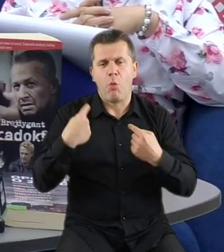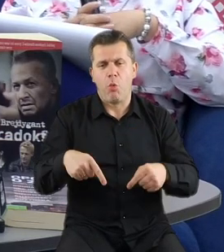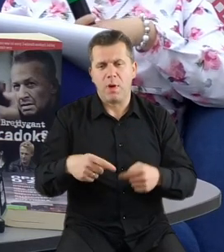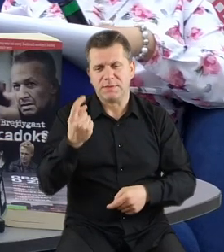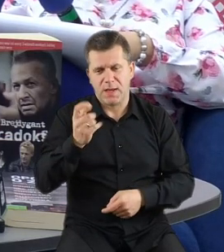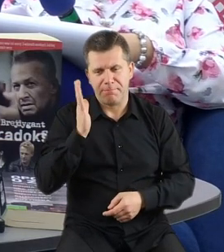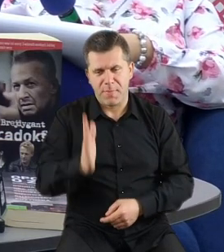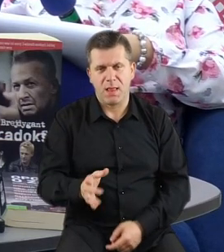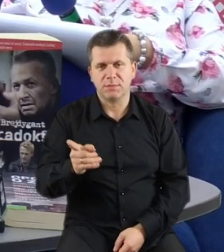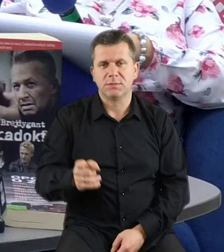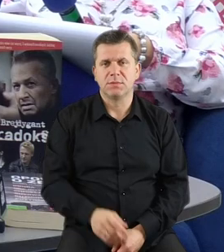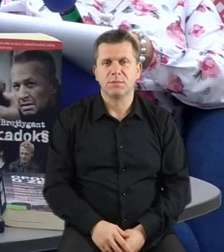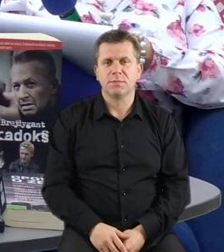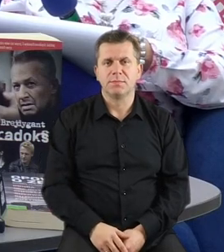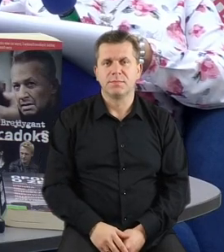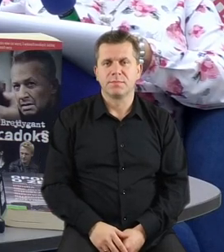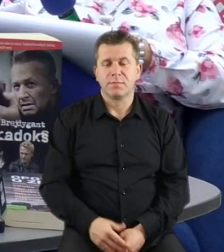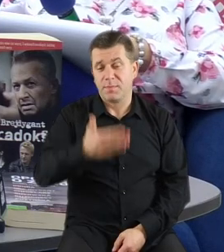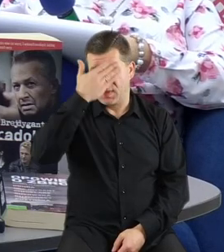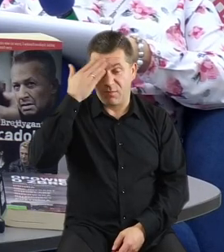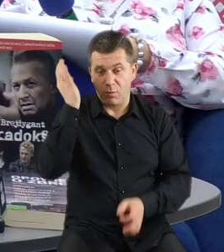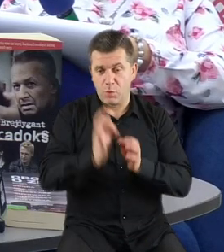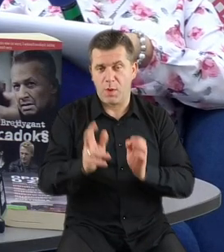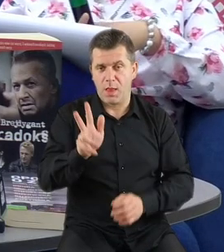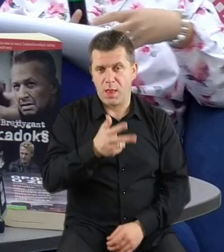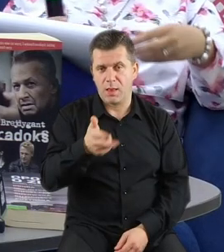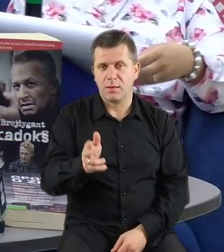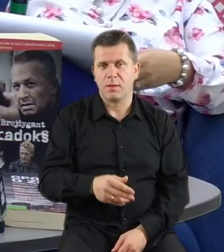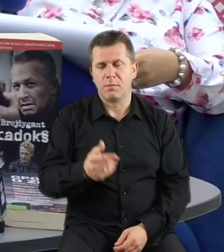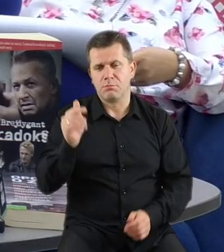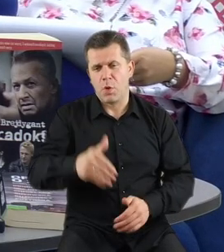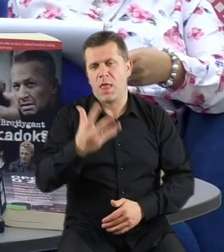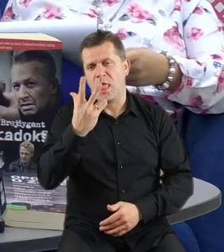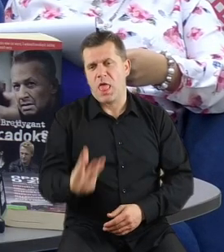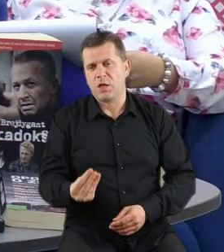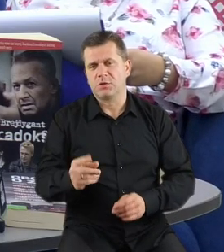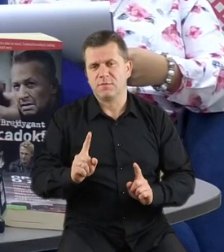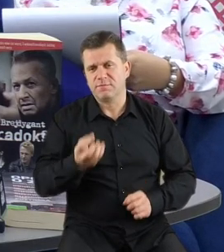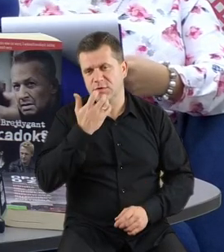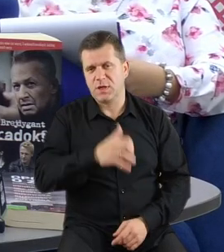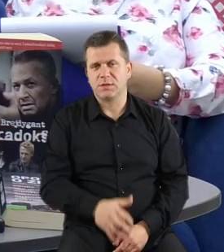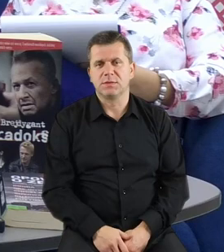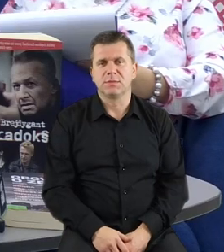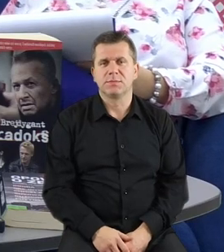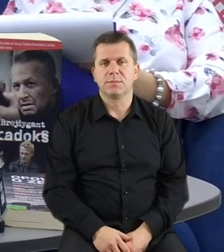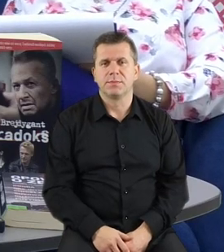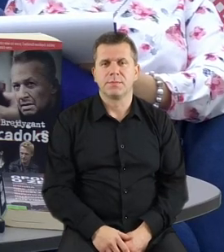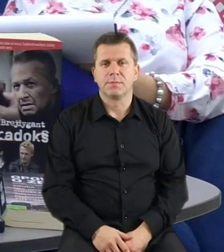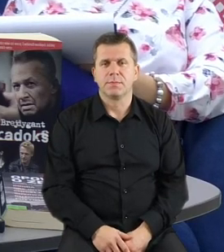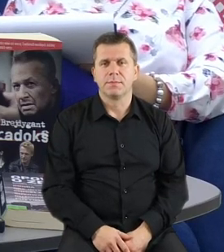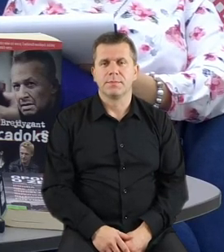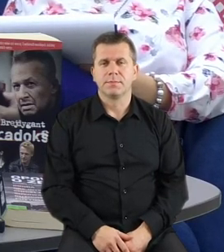tam zaraz wejdzie. Nie wiem nawet kiedy dokładnie, ale no pewnie na jesieni wczesnej. Tak.